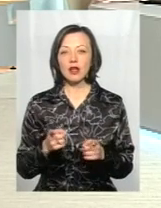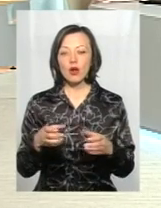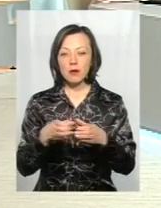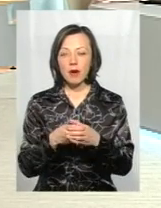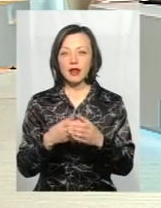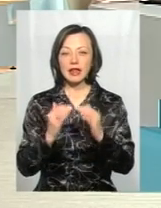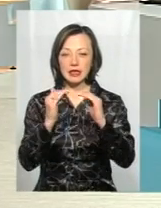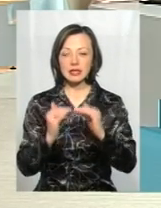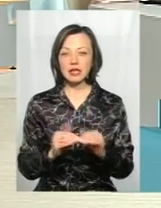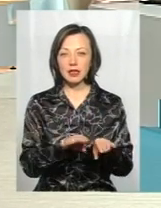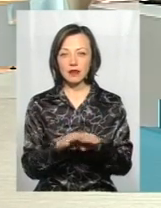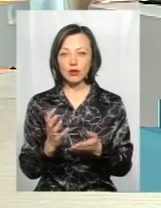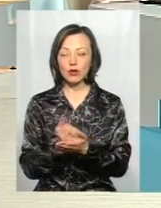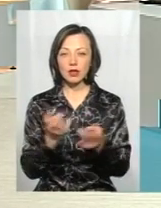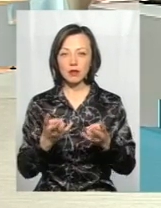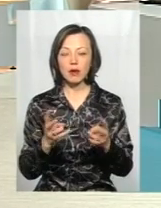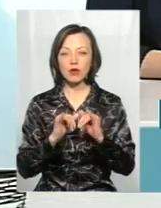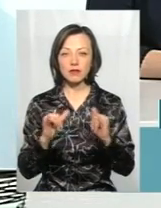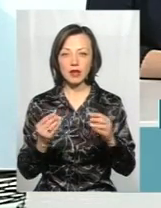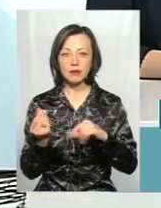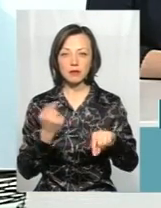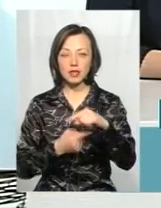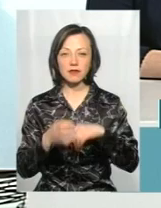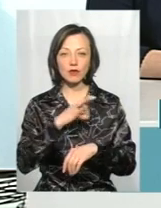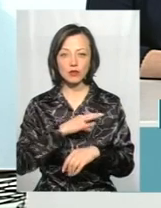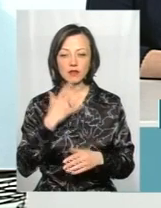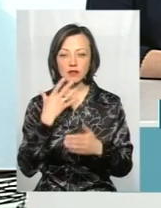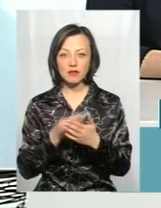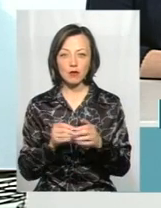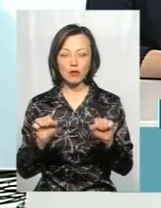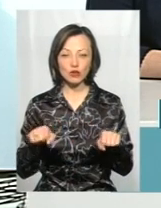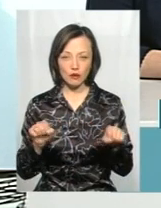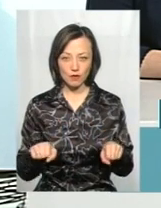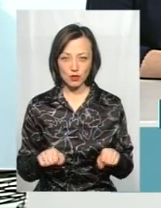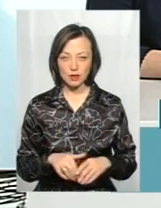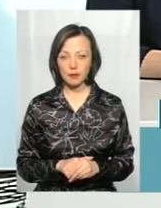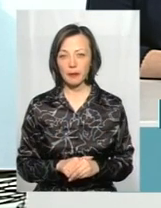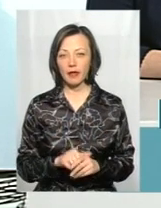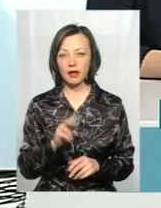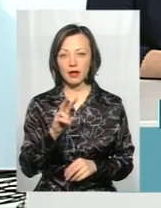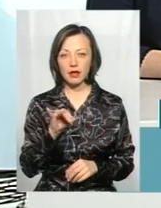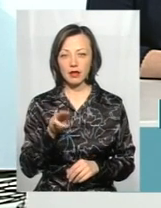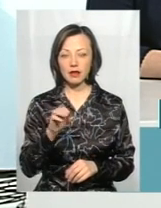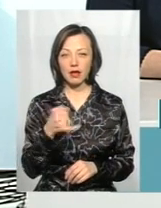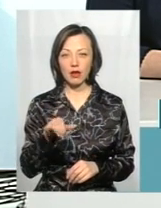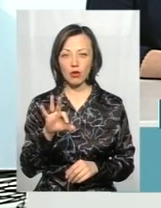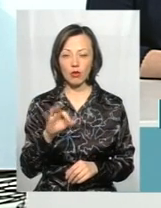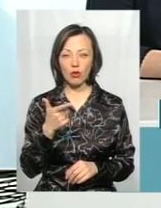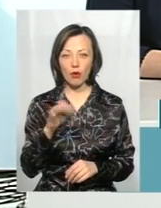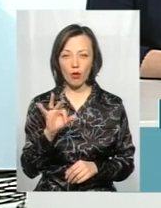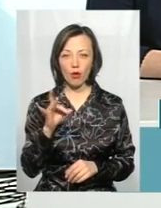доходів, звичайно, потрібно розвивати якийсь бізнес, використовуючи свій власний потенціал. Китайгородська громада має